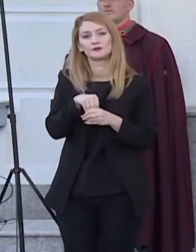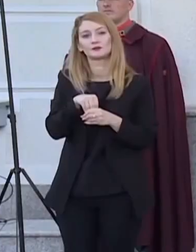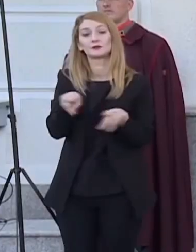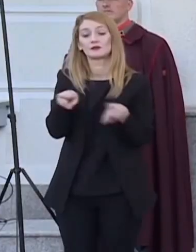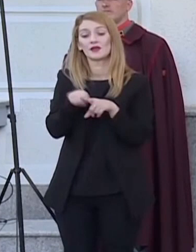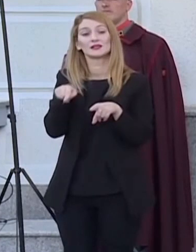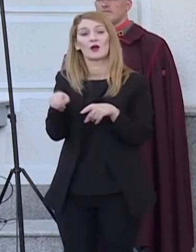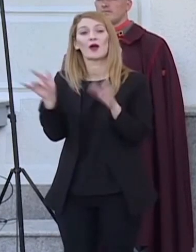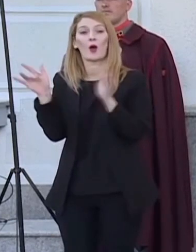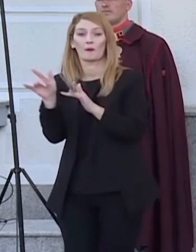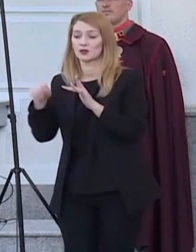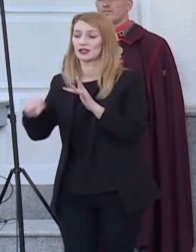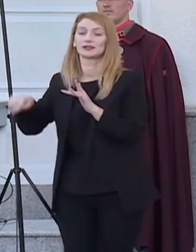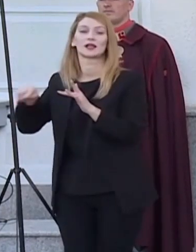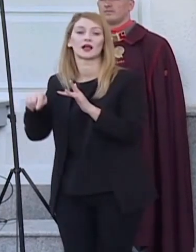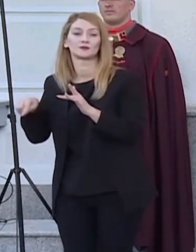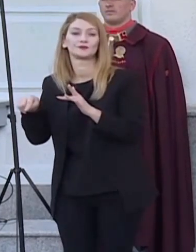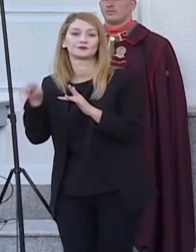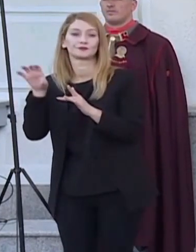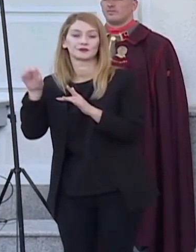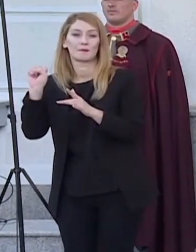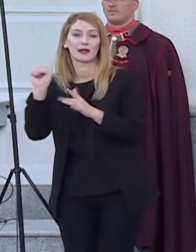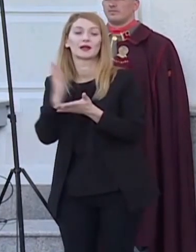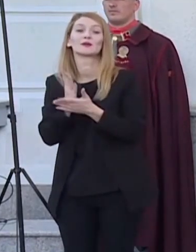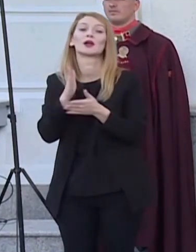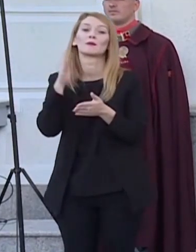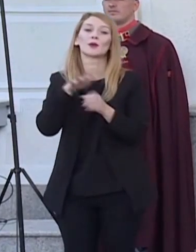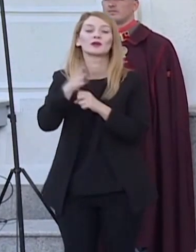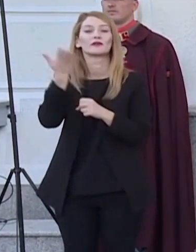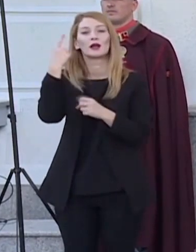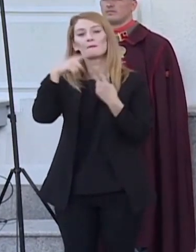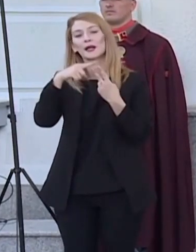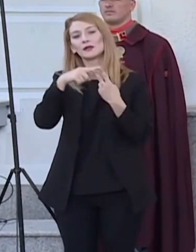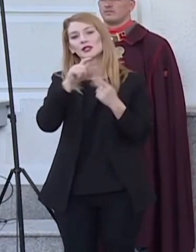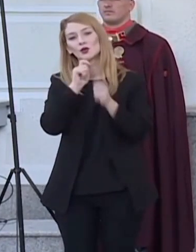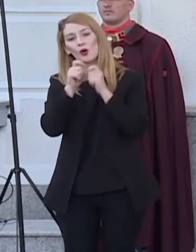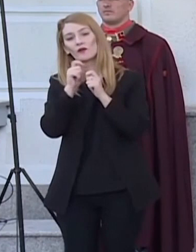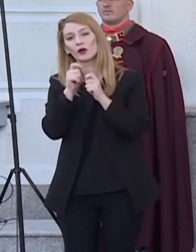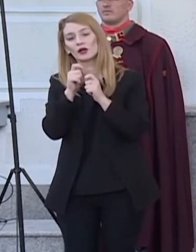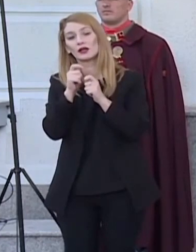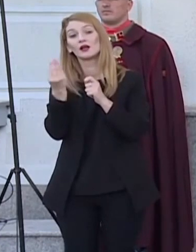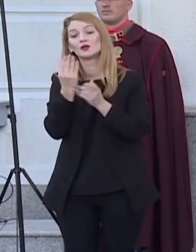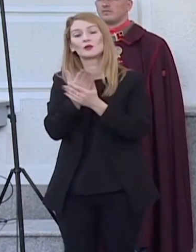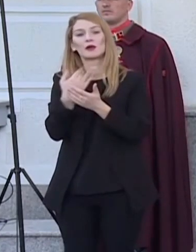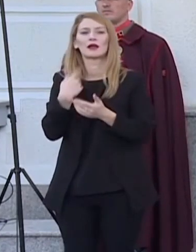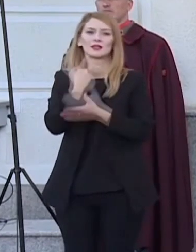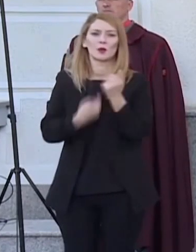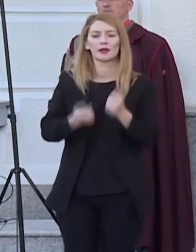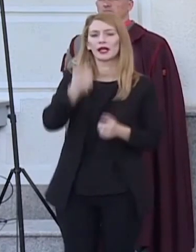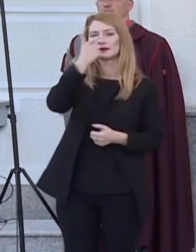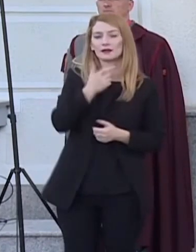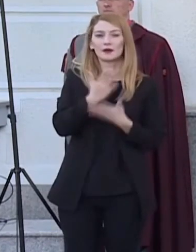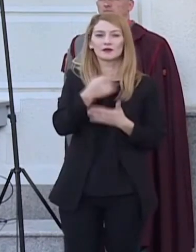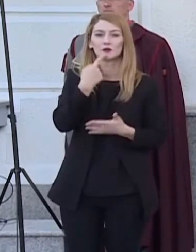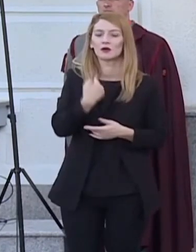Истата таа опозиција беше против преспанскиот договор заради тоа што ќе сме го изгубили идентитетот.